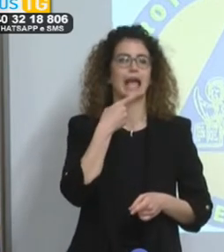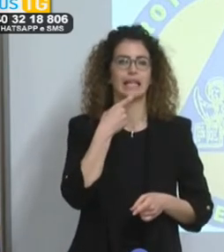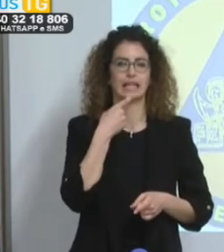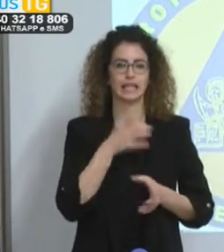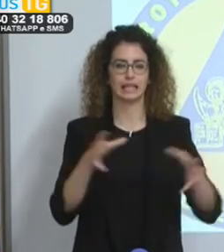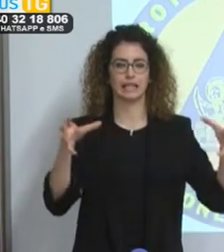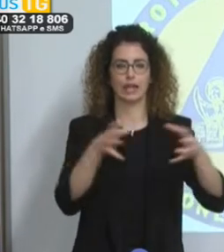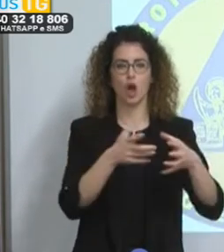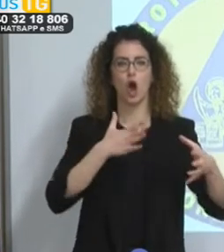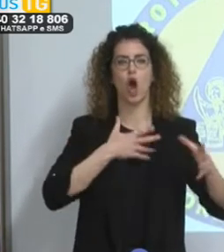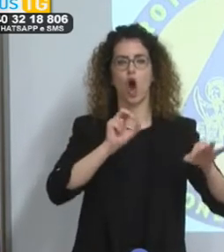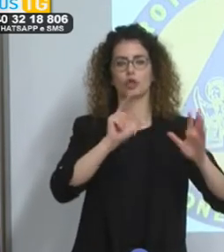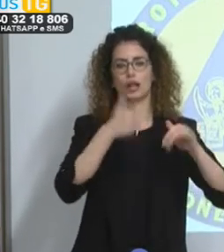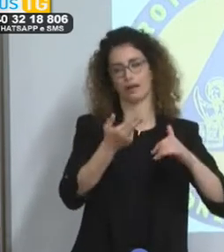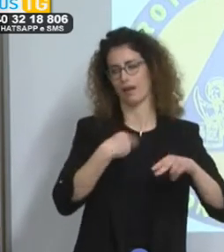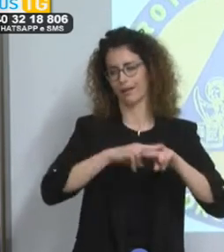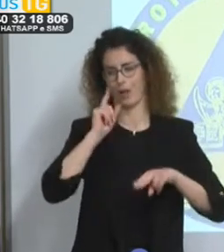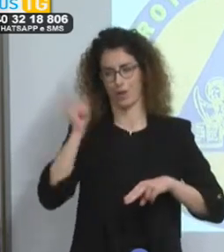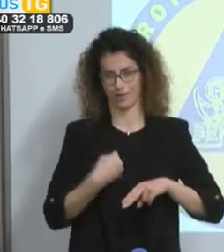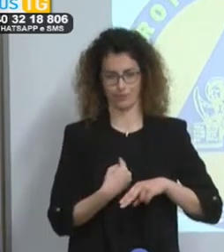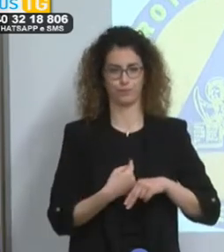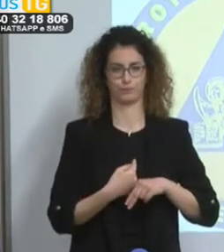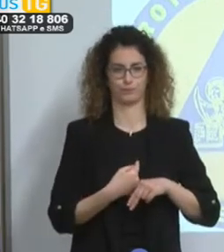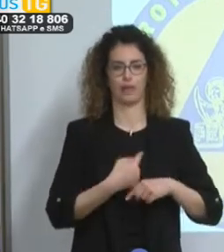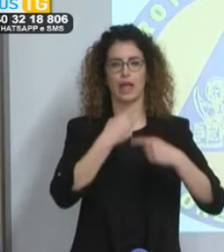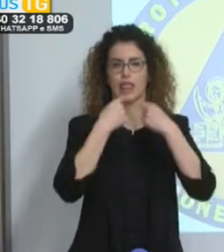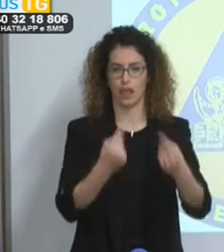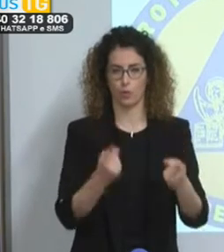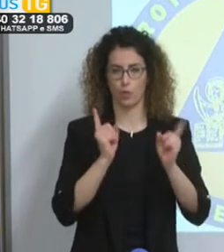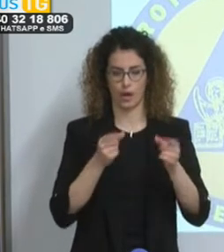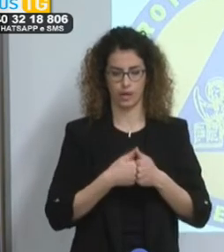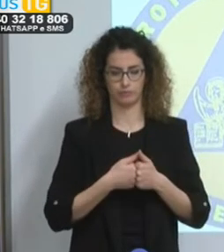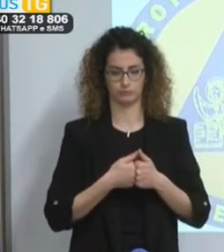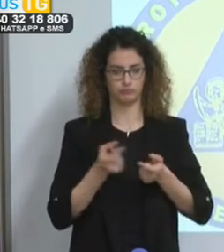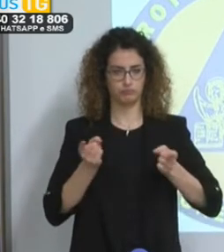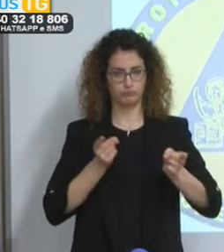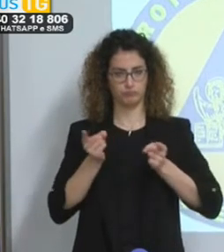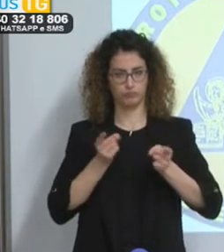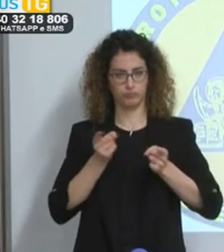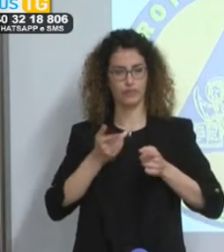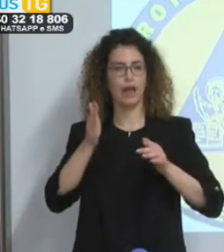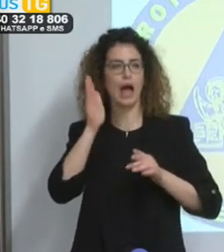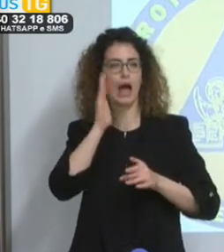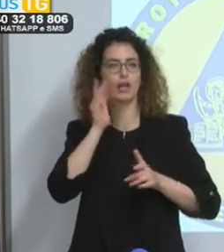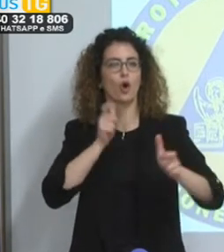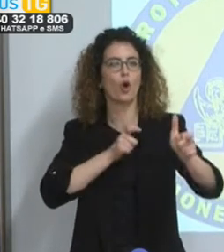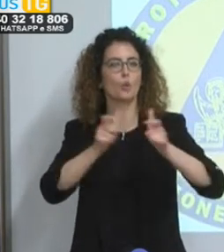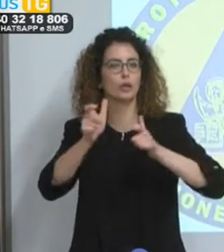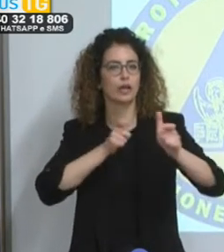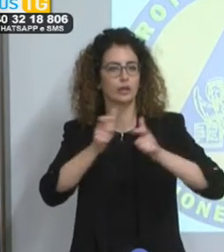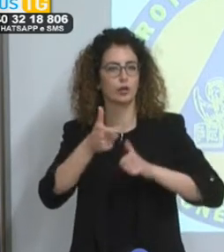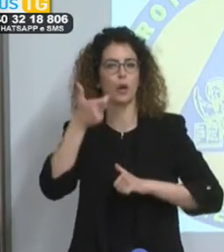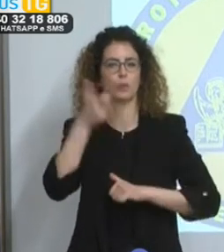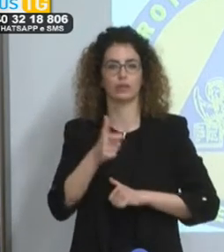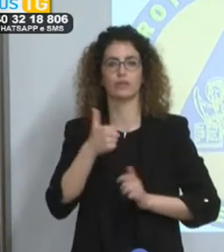l'italiano, a chi ha più di 80 anni, dico questo, in queste ore cercate di stare attenti alla comunicazione, perché se non vi è arrivata